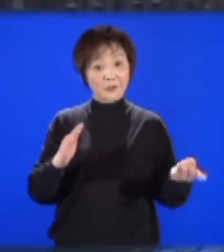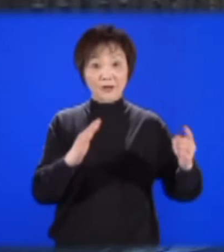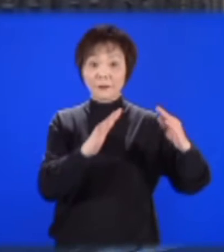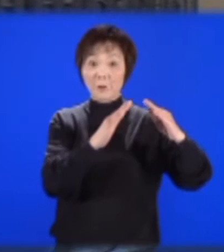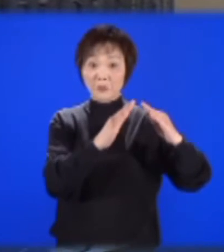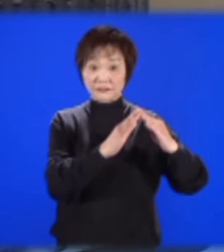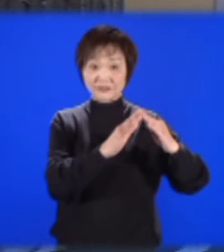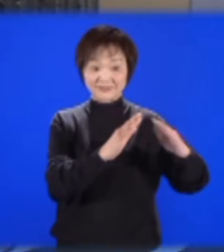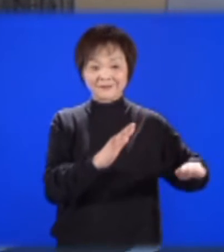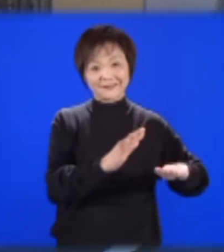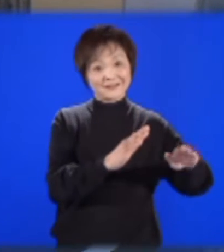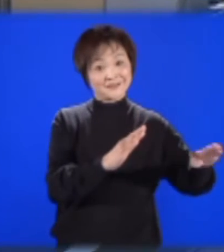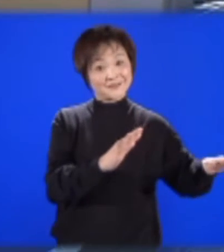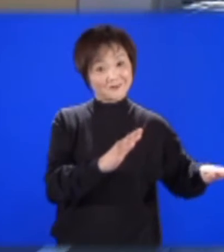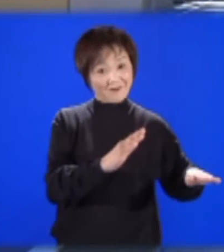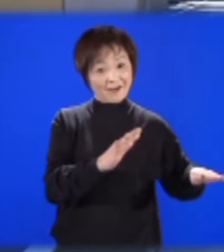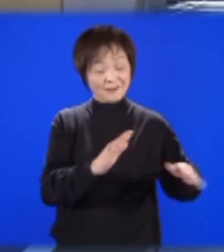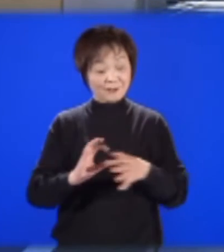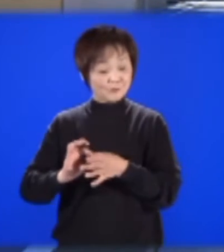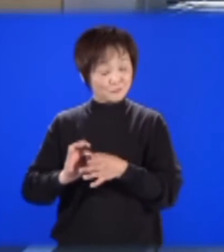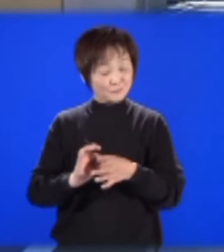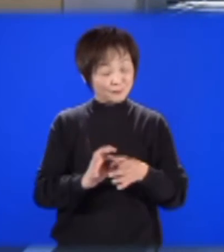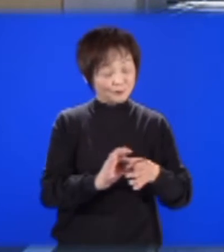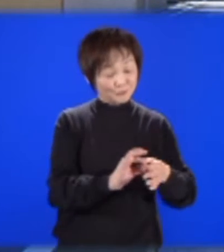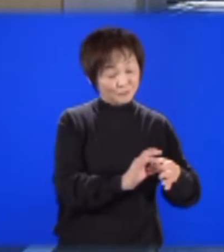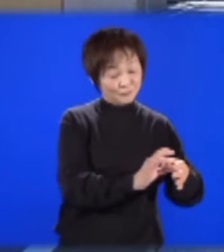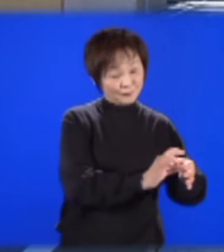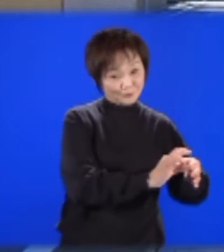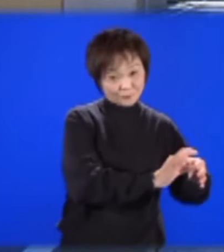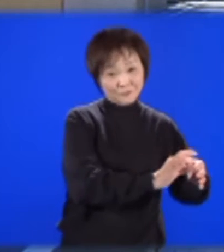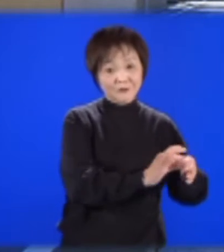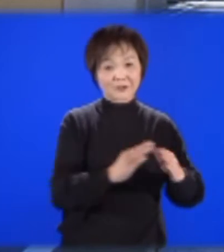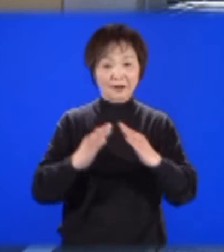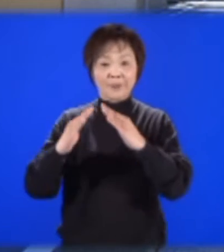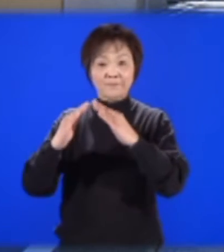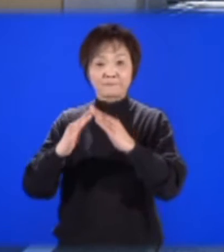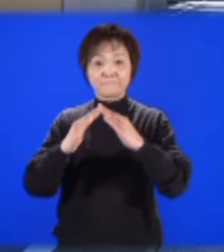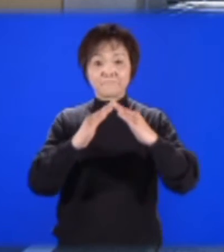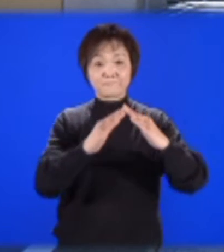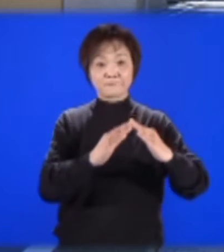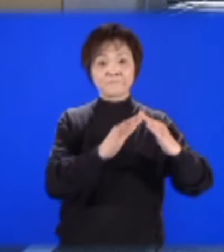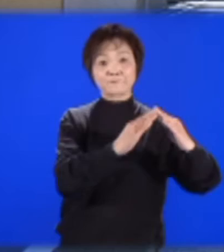隣の家があり、また南に庭がある、そういうふうな並び方になるんですね。